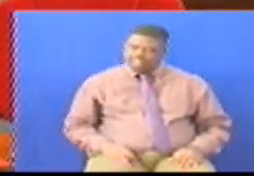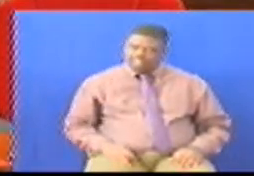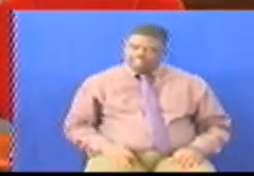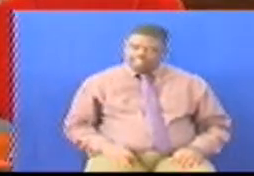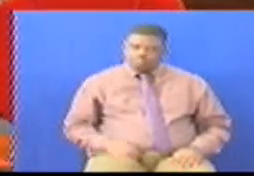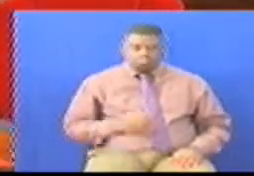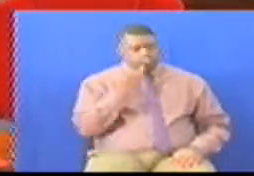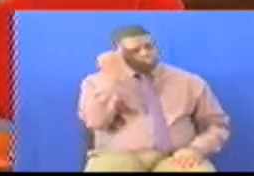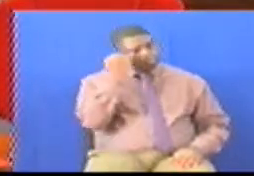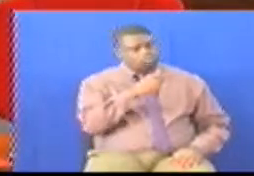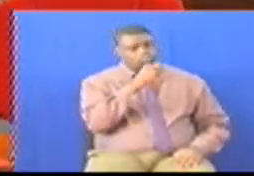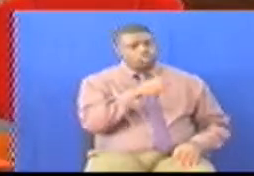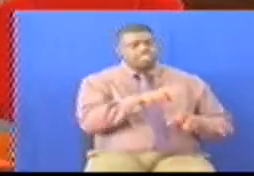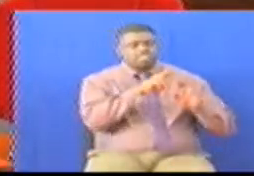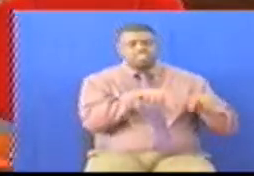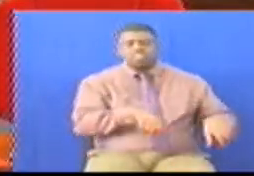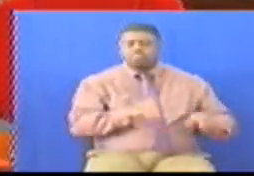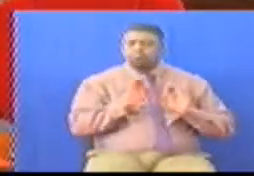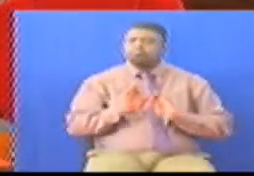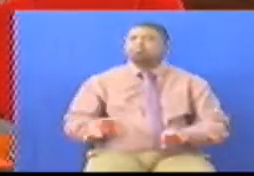CAG ulikuwa ni ushauri mzuri sana.